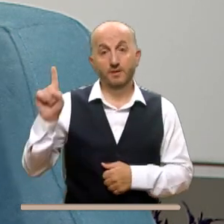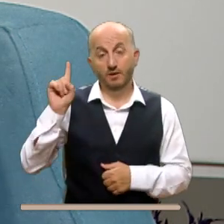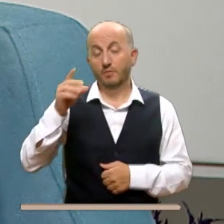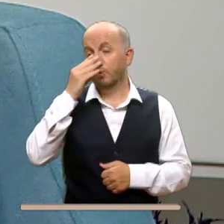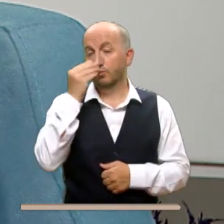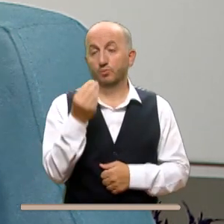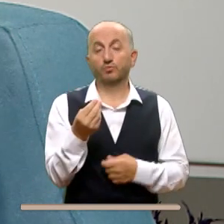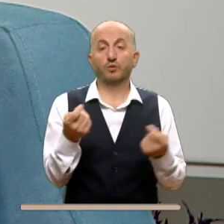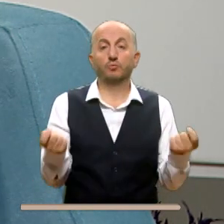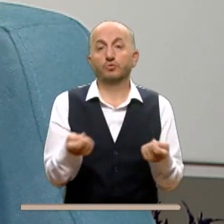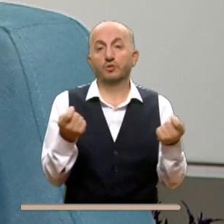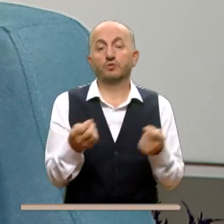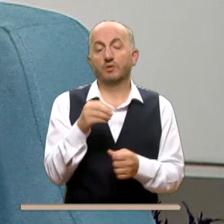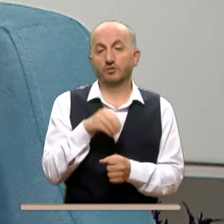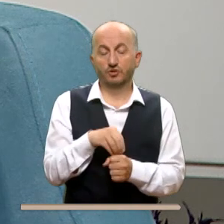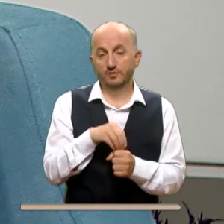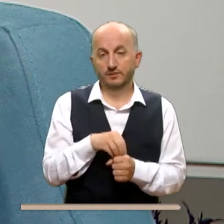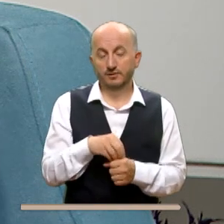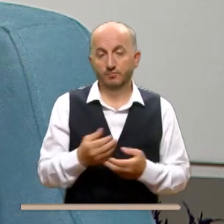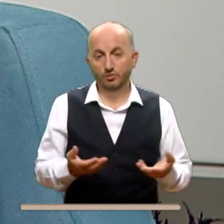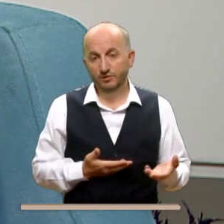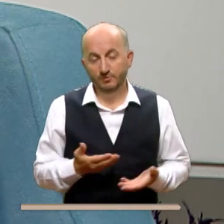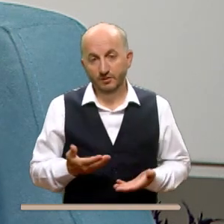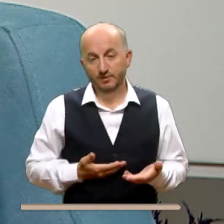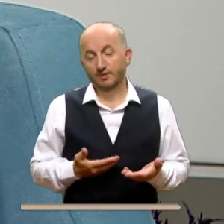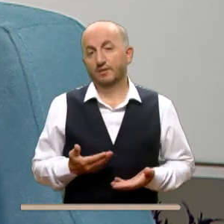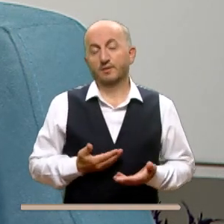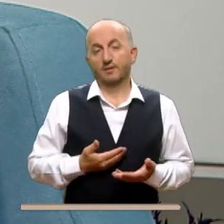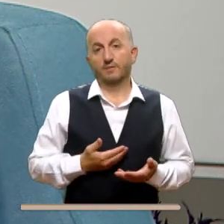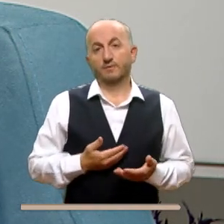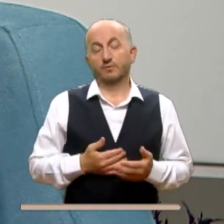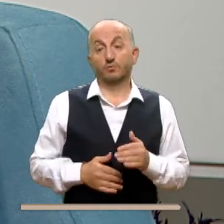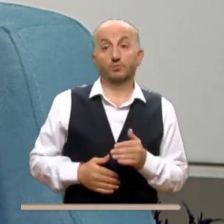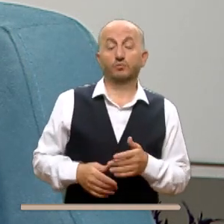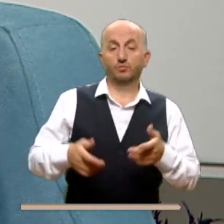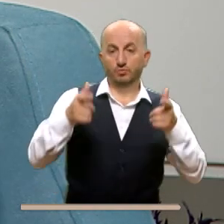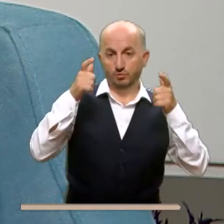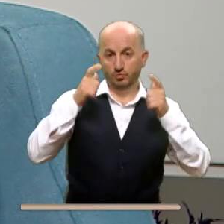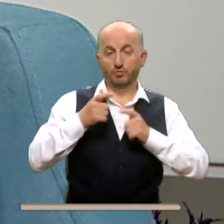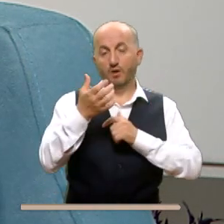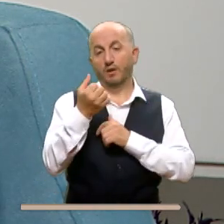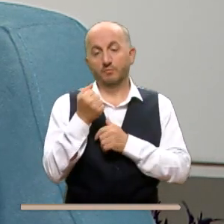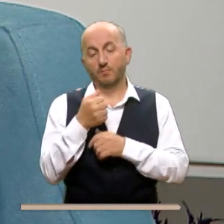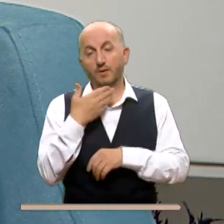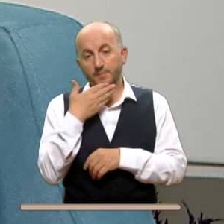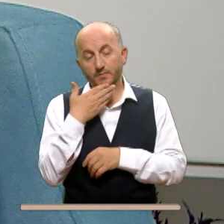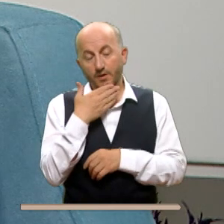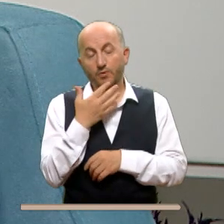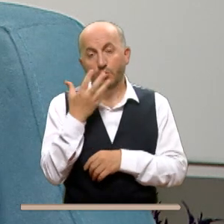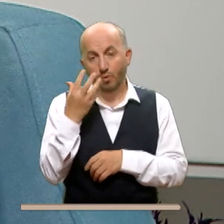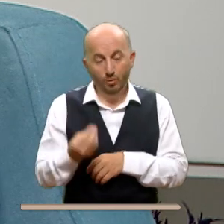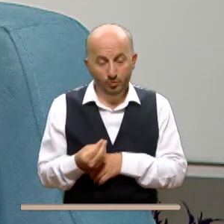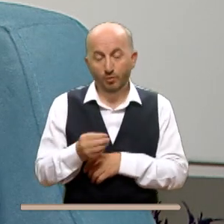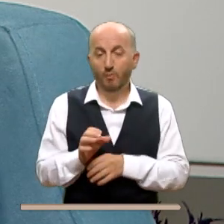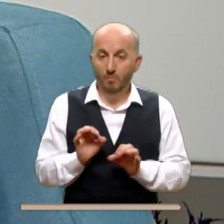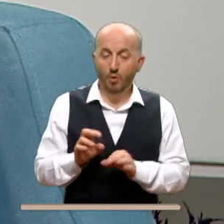lütfuyla bu çalışmalar içerisinde bu hizmetleri de üstlenme imkanını elde etmiş olduk.